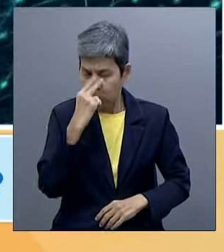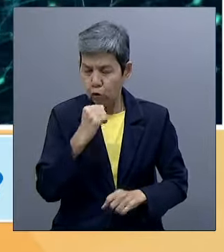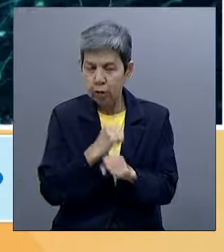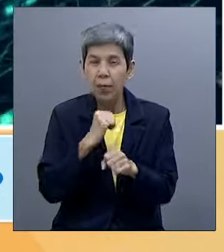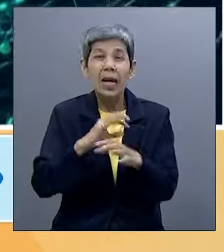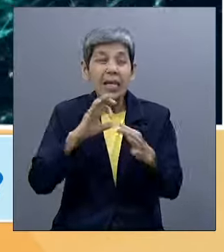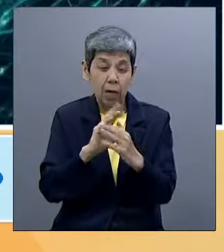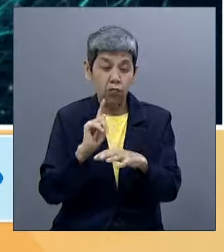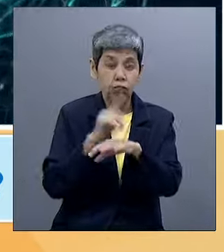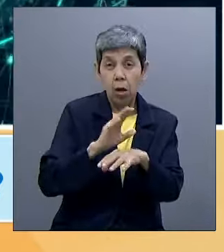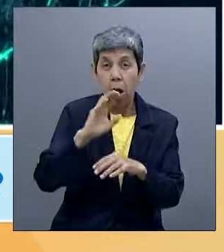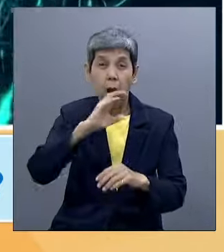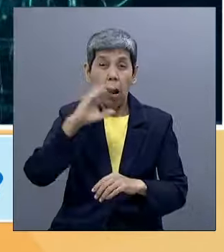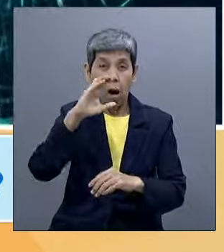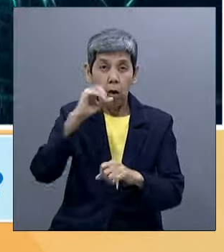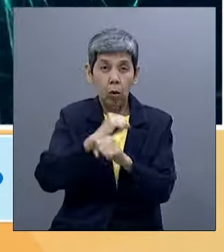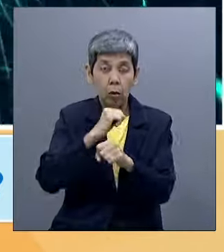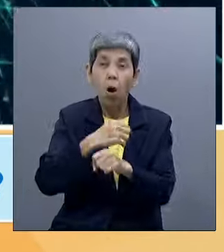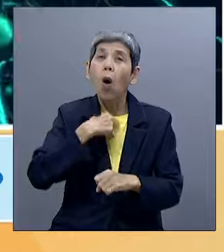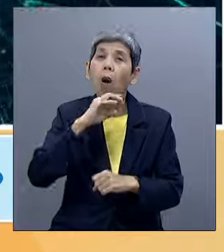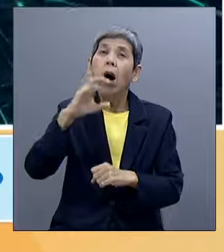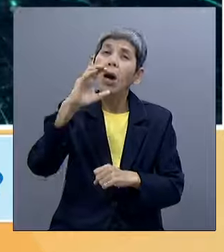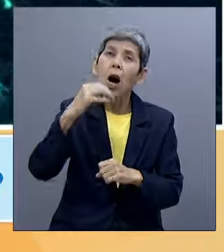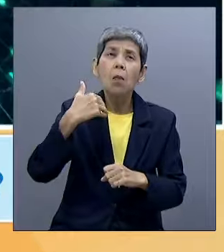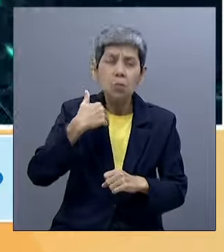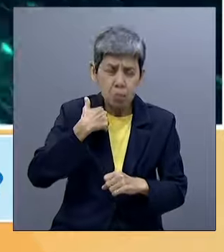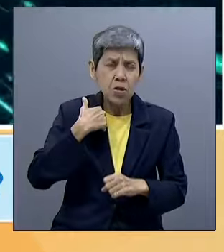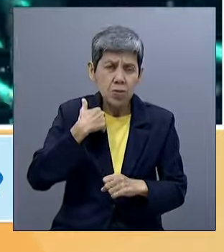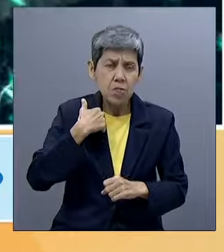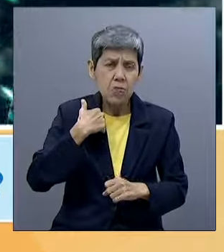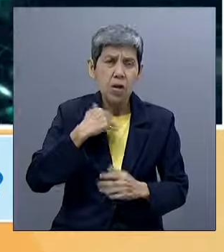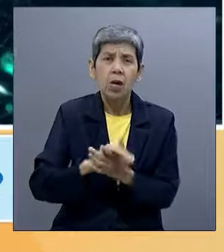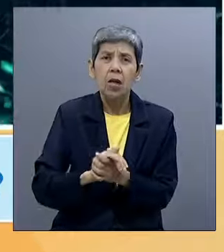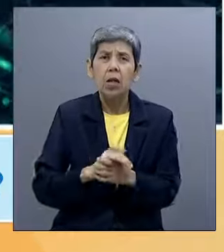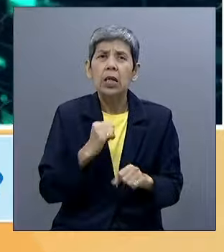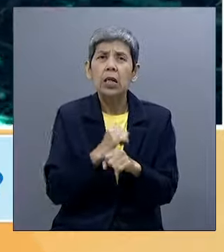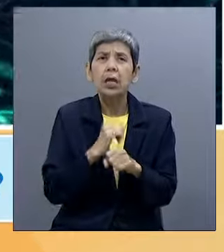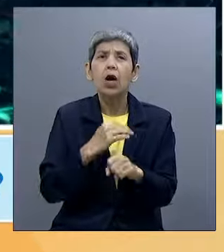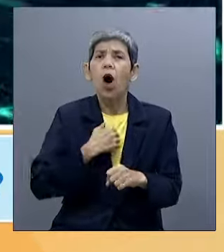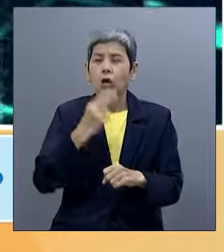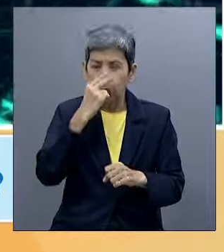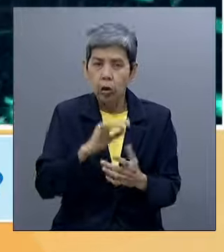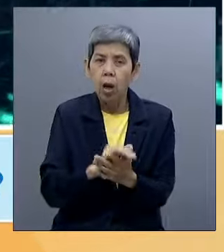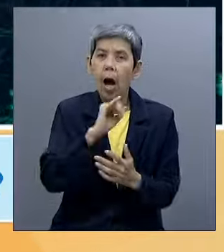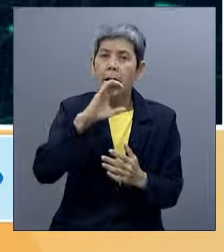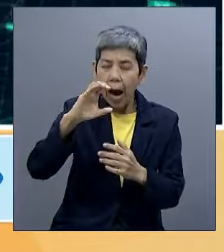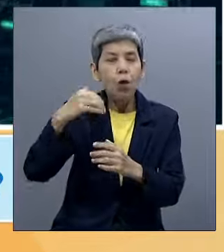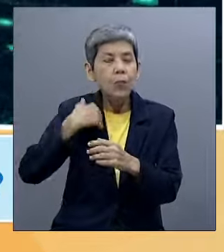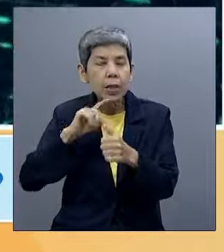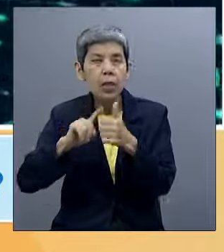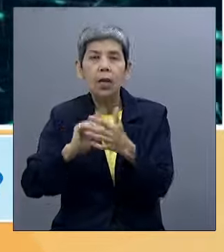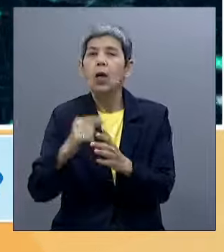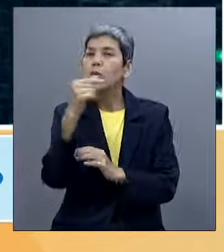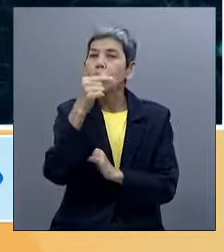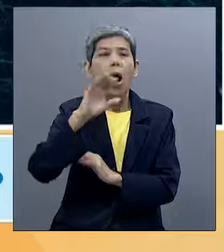ย่างพวกผู้นี้ใช่ไหมวิธีกรก็บอกว่ามีเรื่องของไอคลาวด์อ่ะนะครับหรือว่าแบบเป็น Google